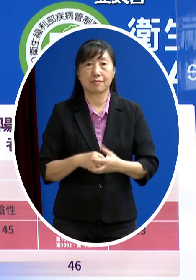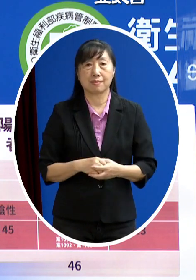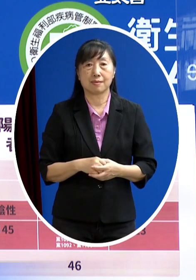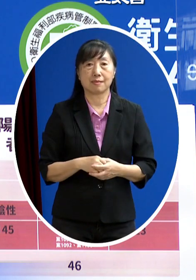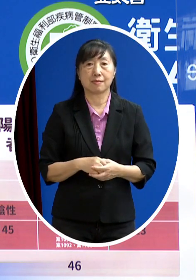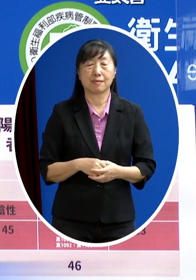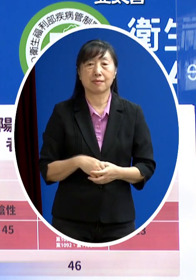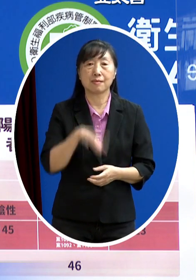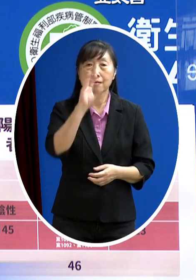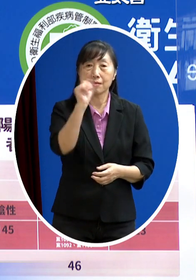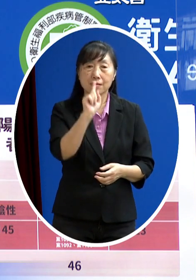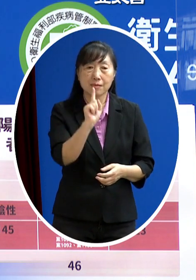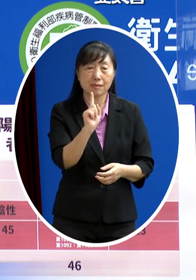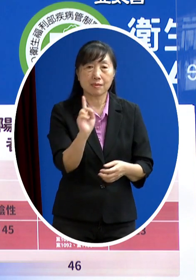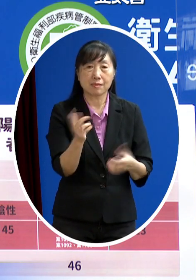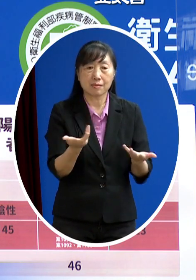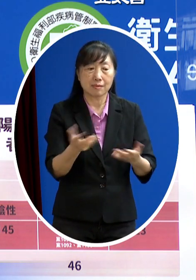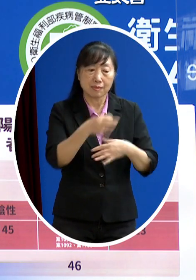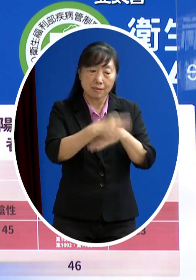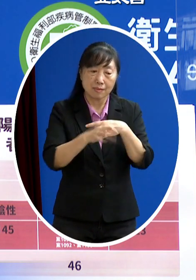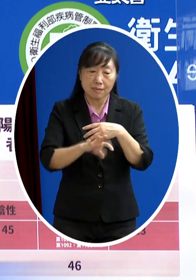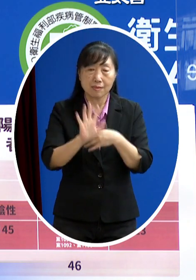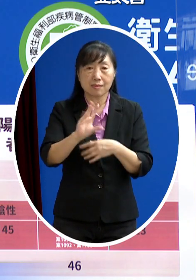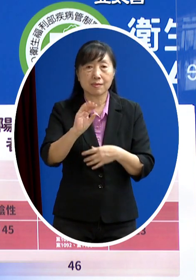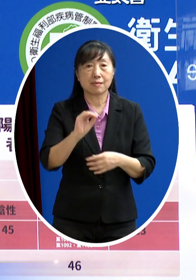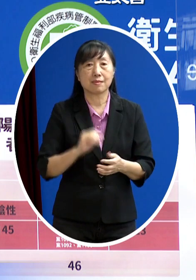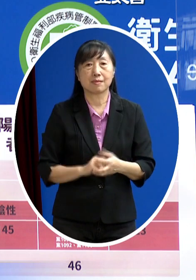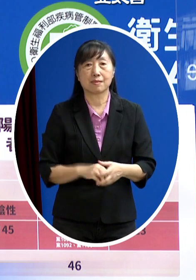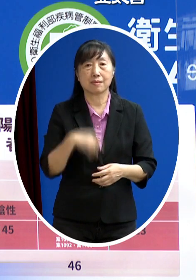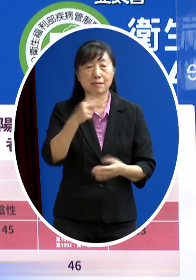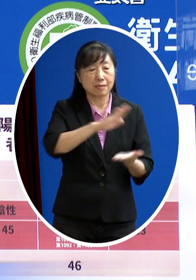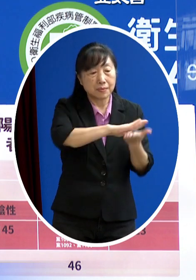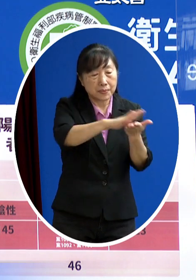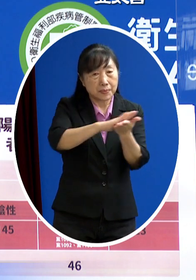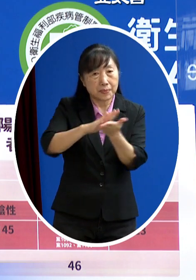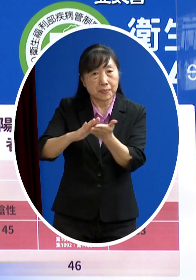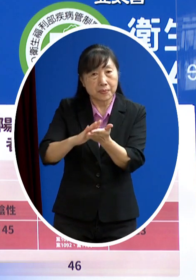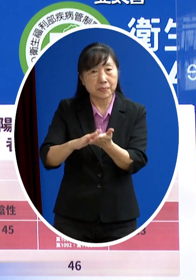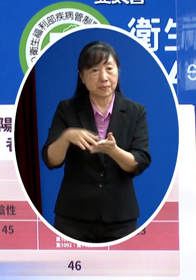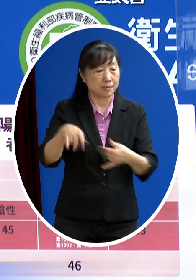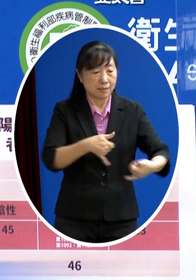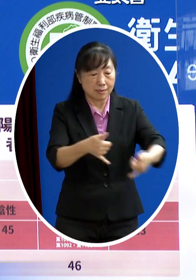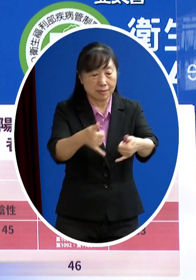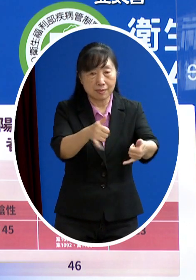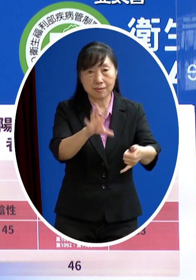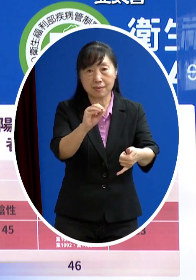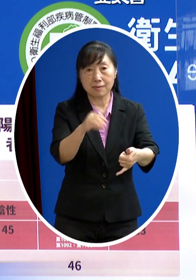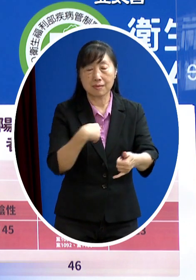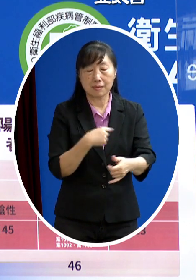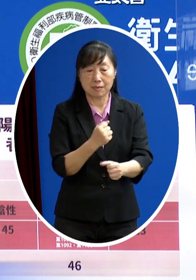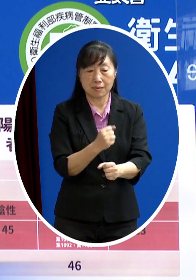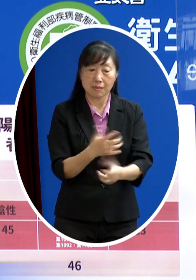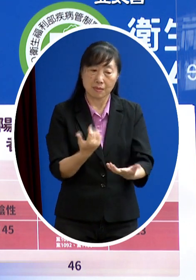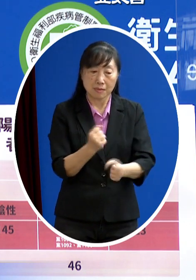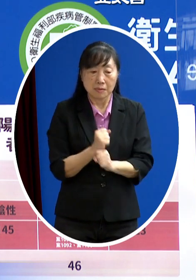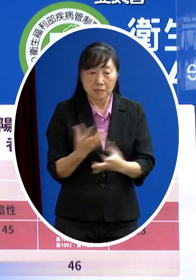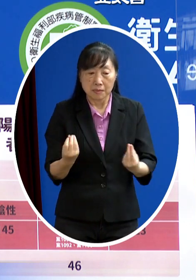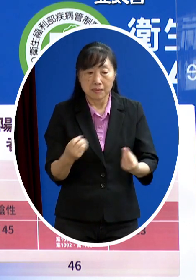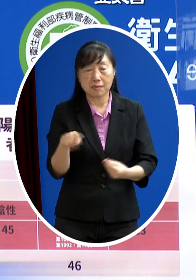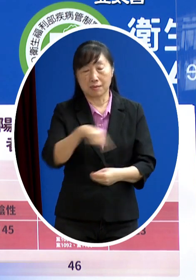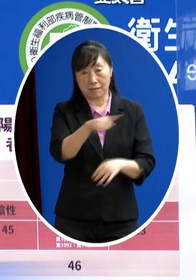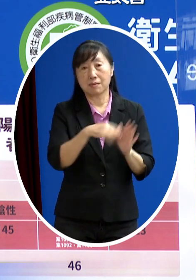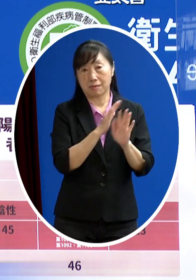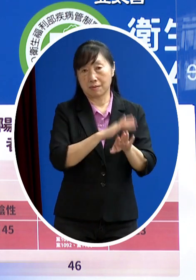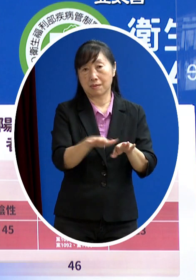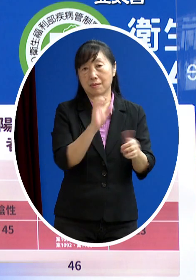些有疏漏的地方，消毒或者动线上面是不是有做得不够完整，那我们